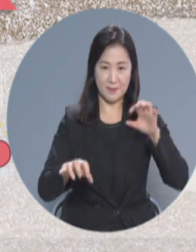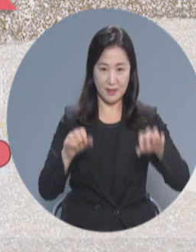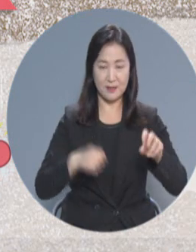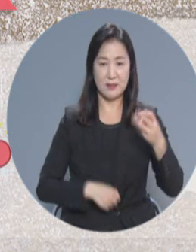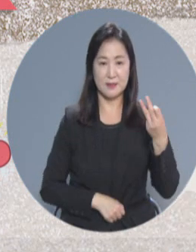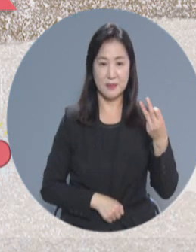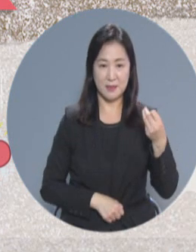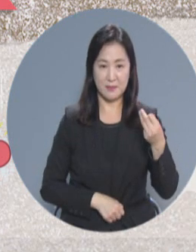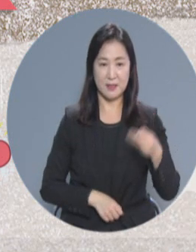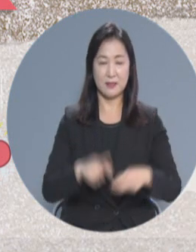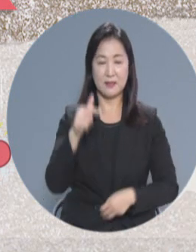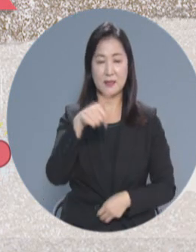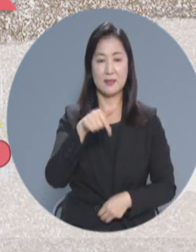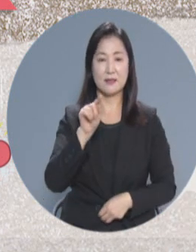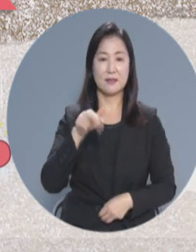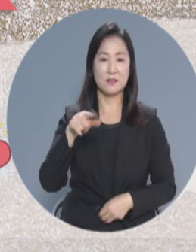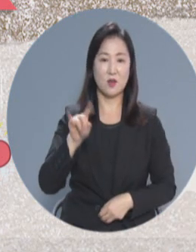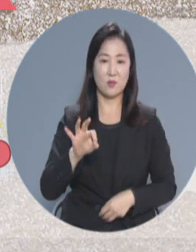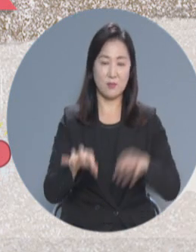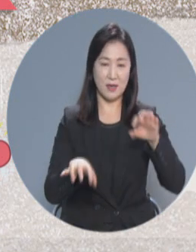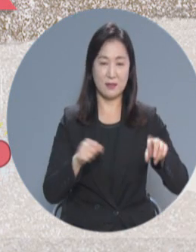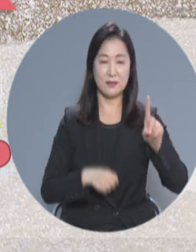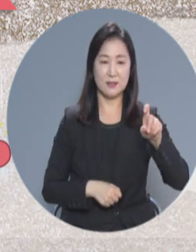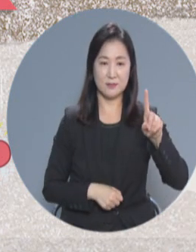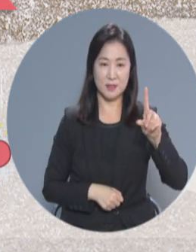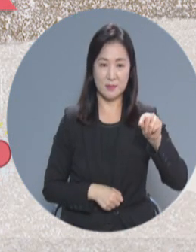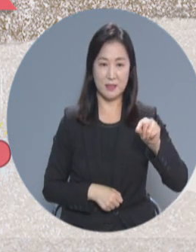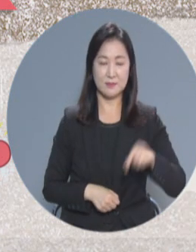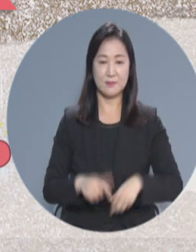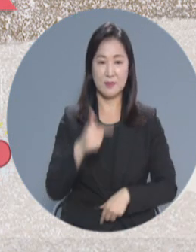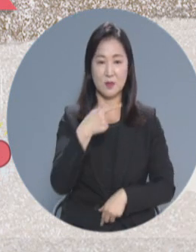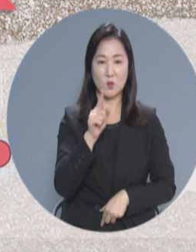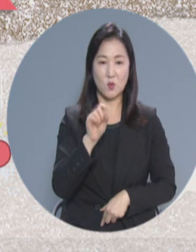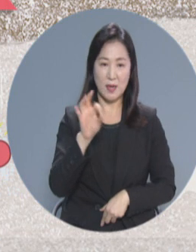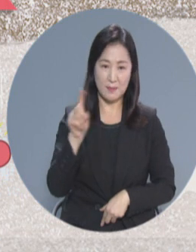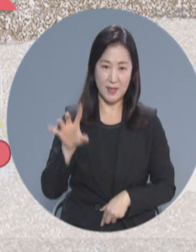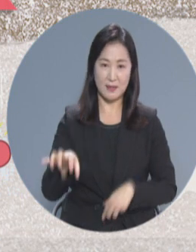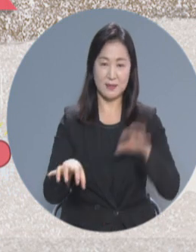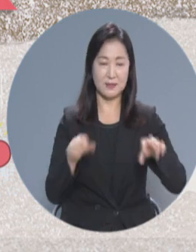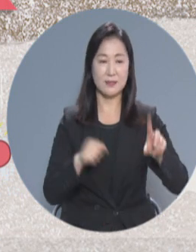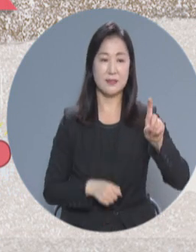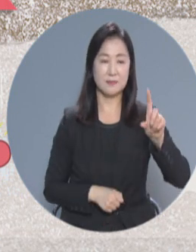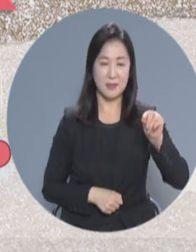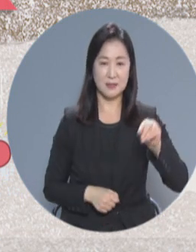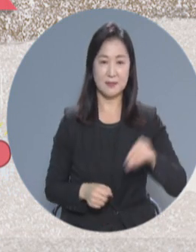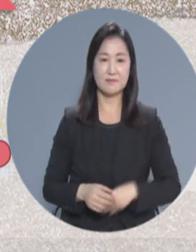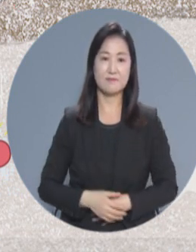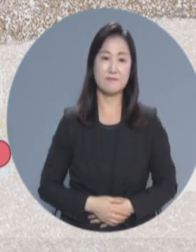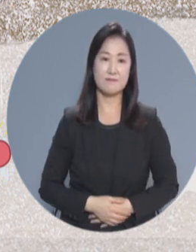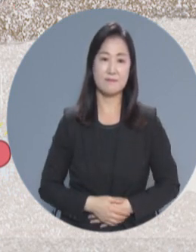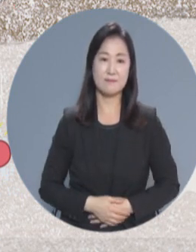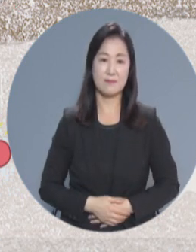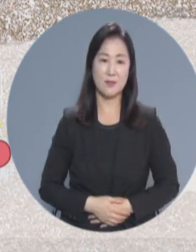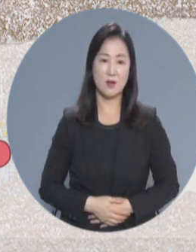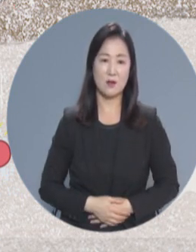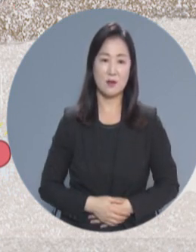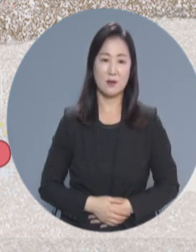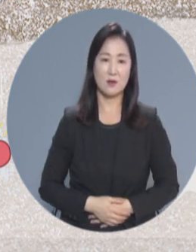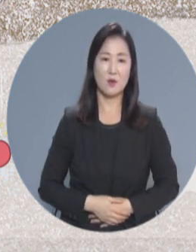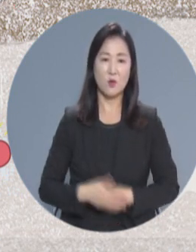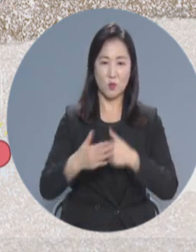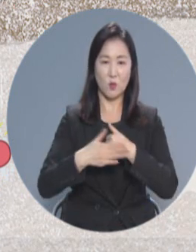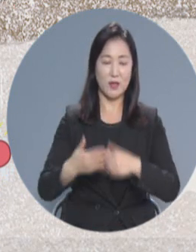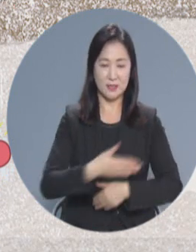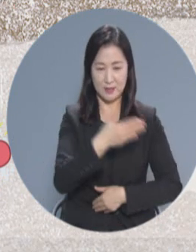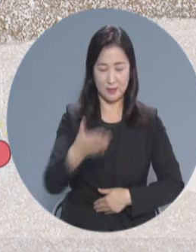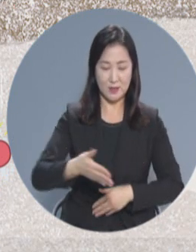주민 일동 13만 원, 가정마을 주민 일동 11만 원, 노안마을 주민 일동 10만 원. 성금을 보내주신